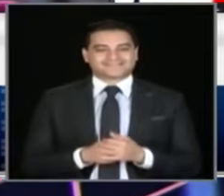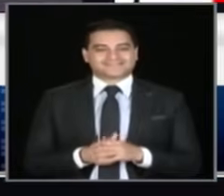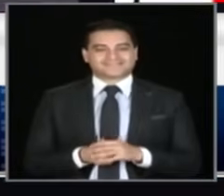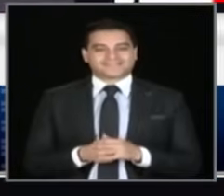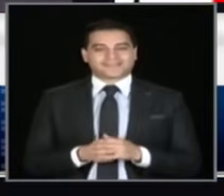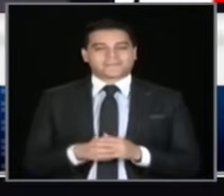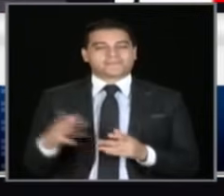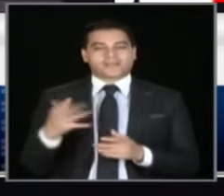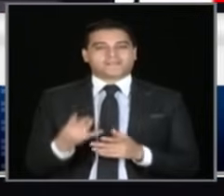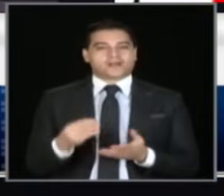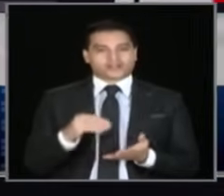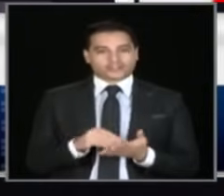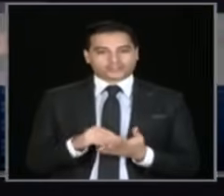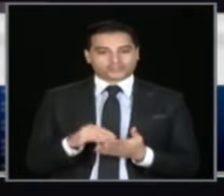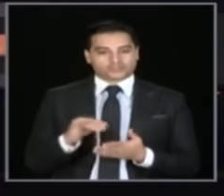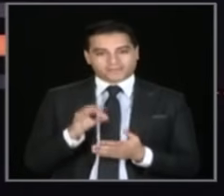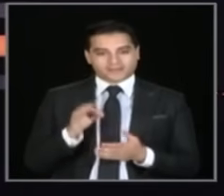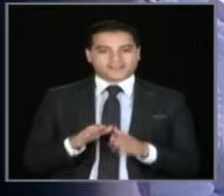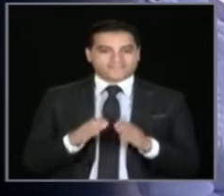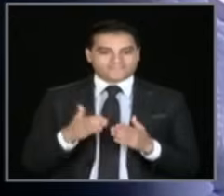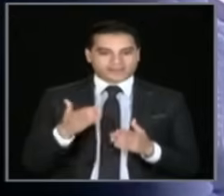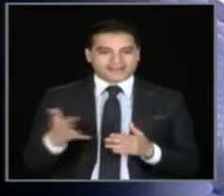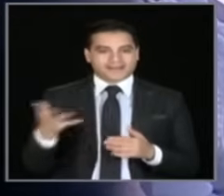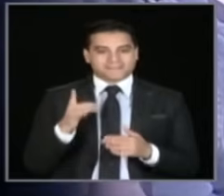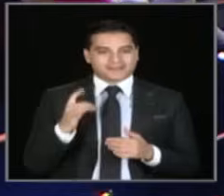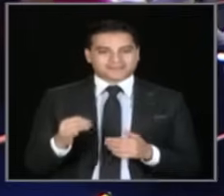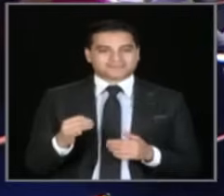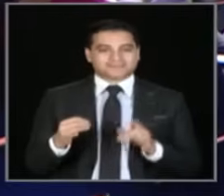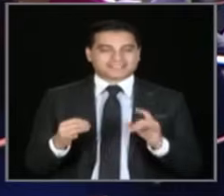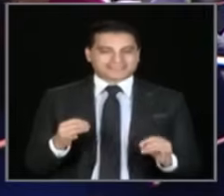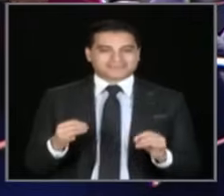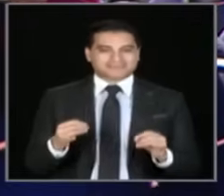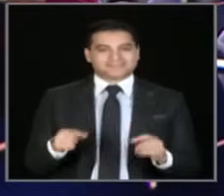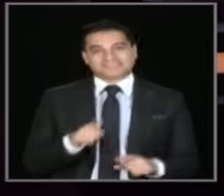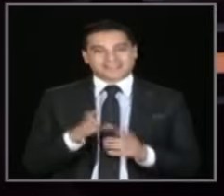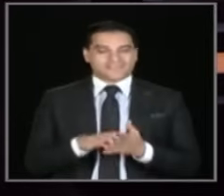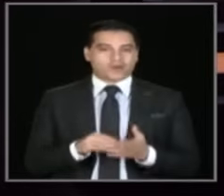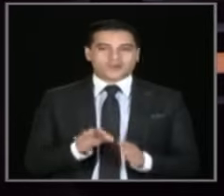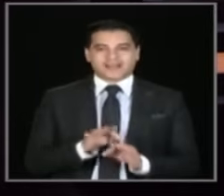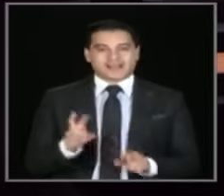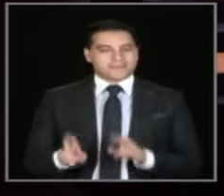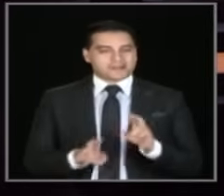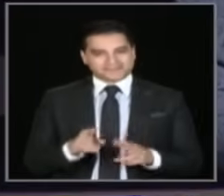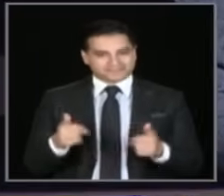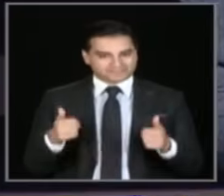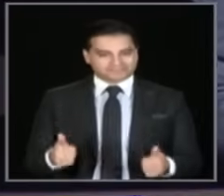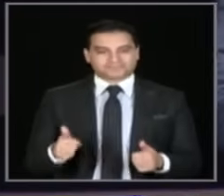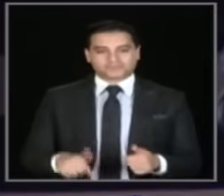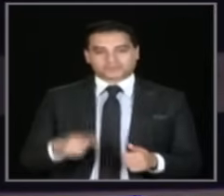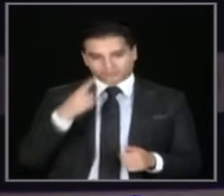صحيحة. 10 نقاط مهمين جدا لفريق أليكس. 50-50. أسئلة الفقرة الأولى اتجاوبت